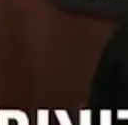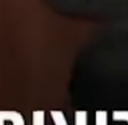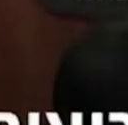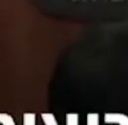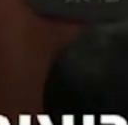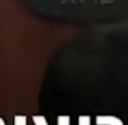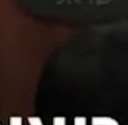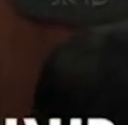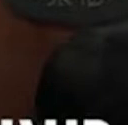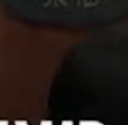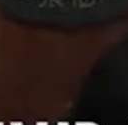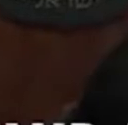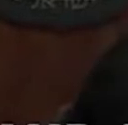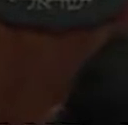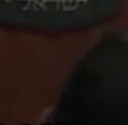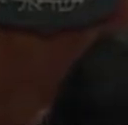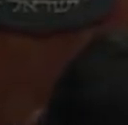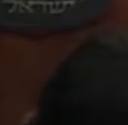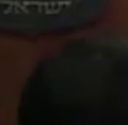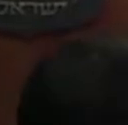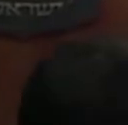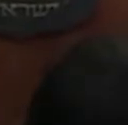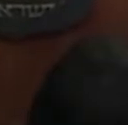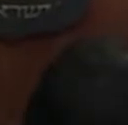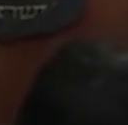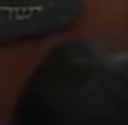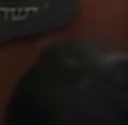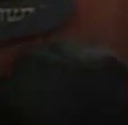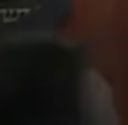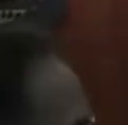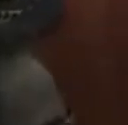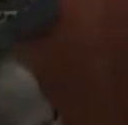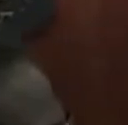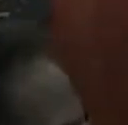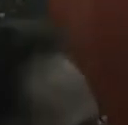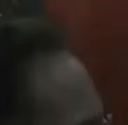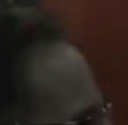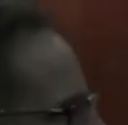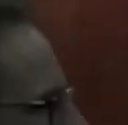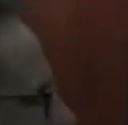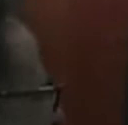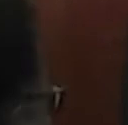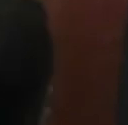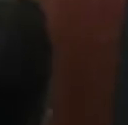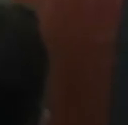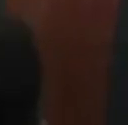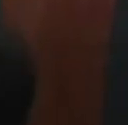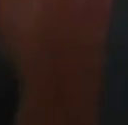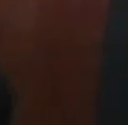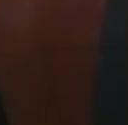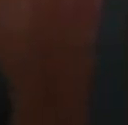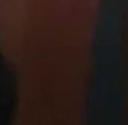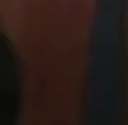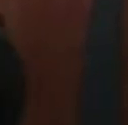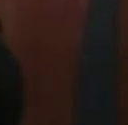בנושאים, אתם יכולים לשאול על מה שאתם רוצים. תתקשרו למערכות שלכם, הם יזרימו לכם שאלות מביכות. תעשו